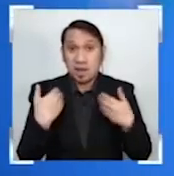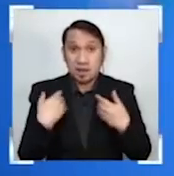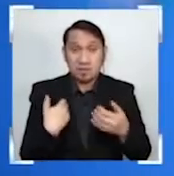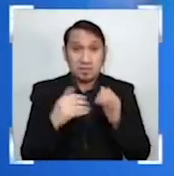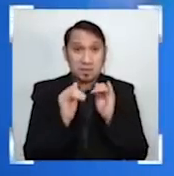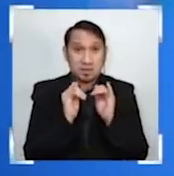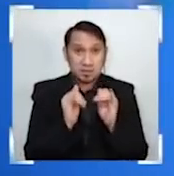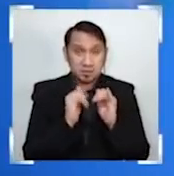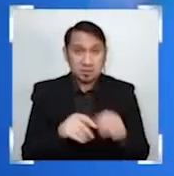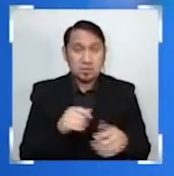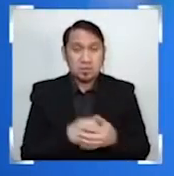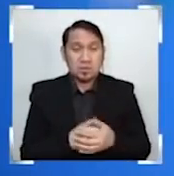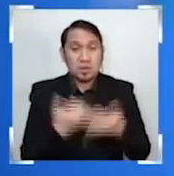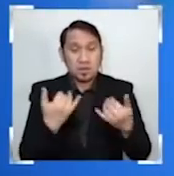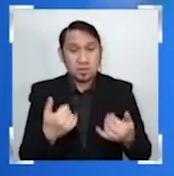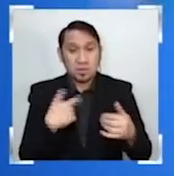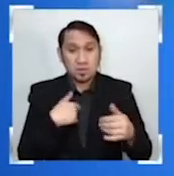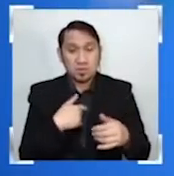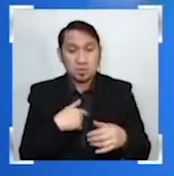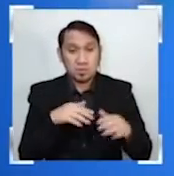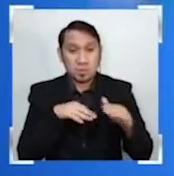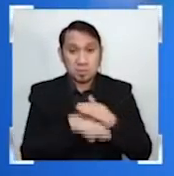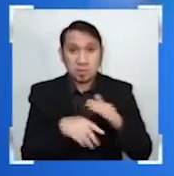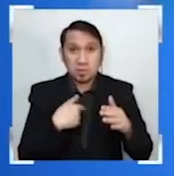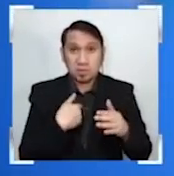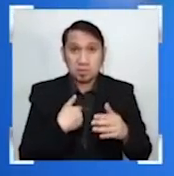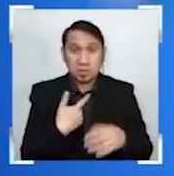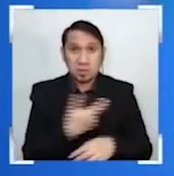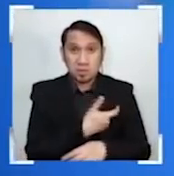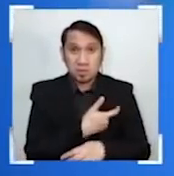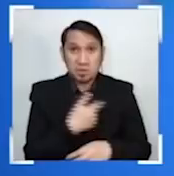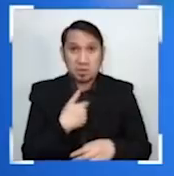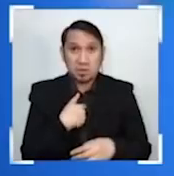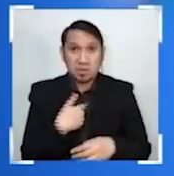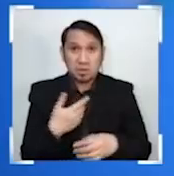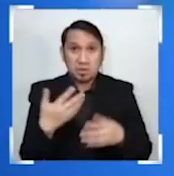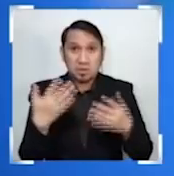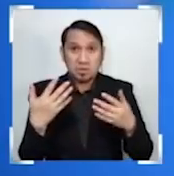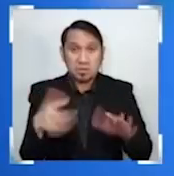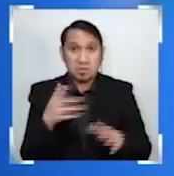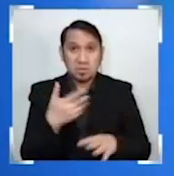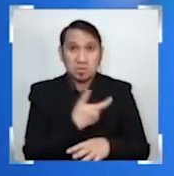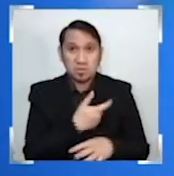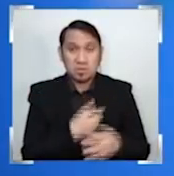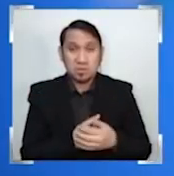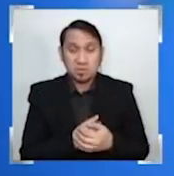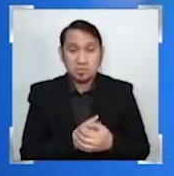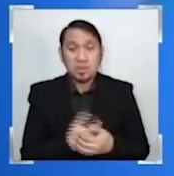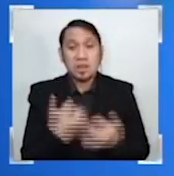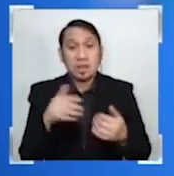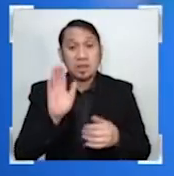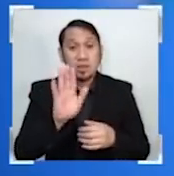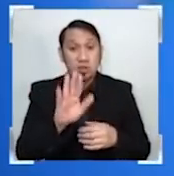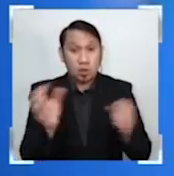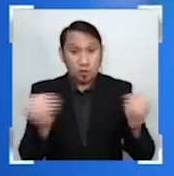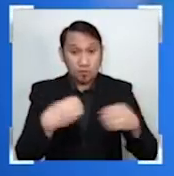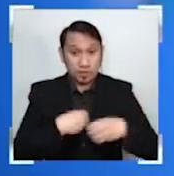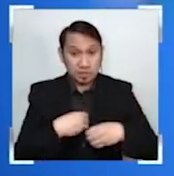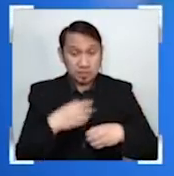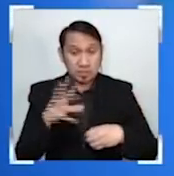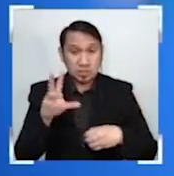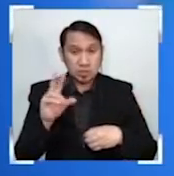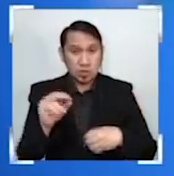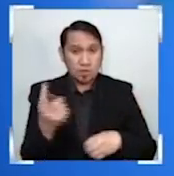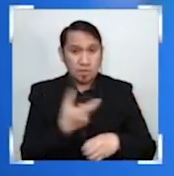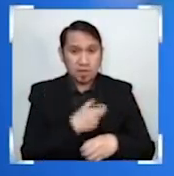ang papasukin ko lang bakunado. Paano ko papapasukin at passing na yung mga bakunado? At sa office nyo po, wala namang no vaccine, no